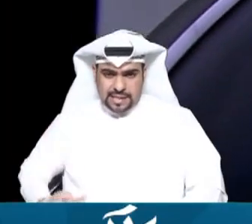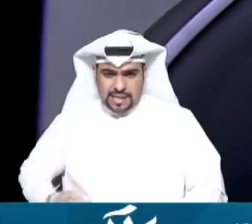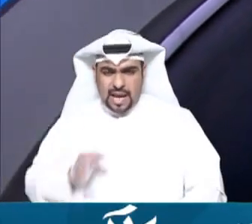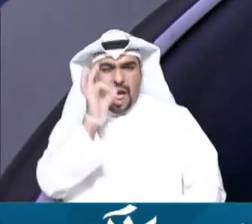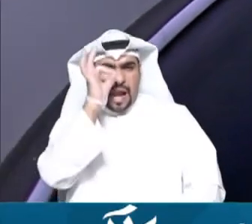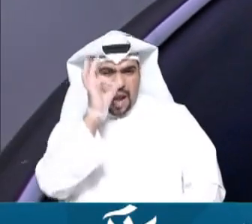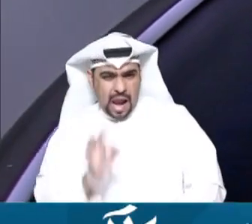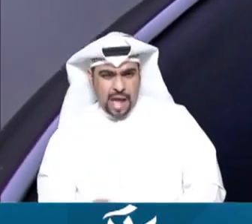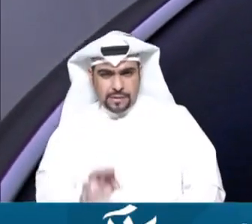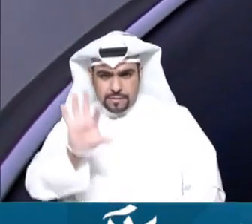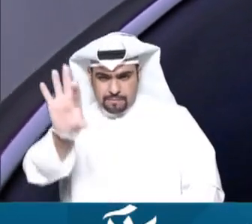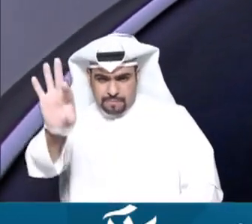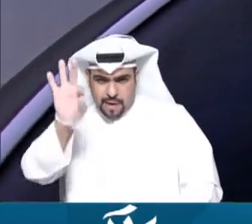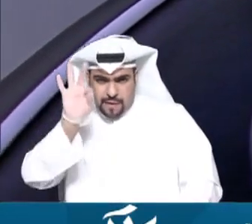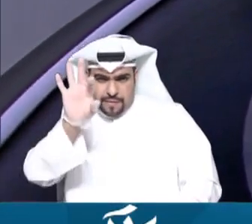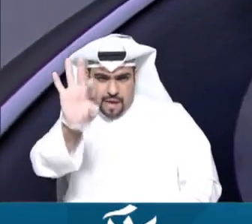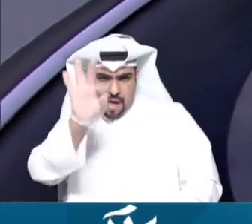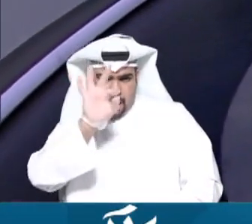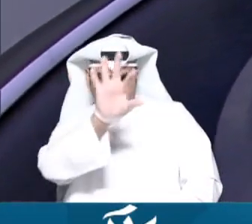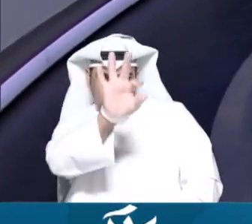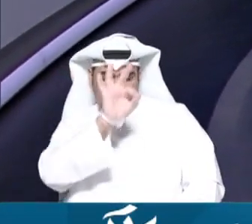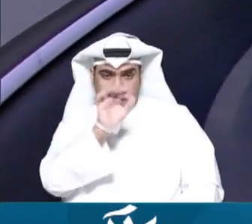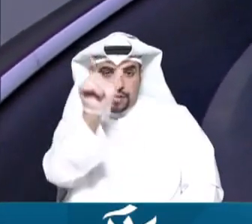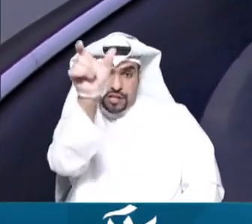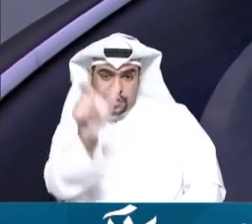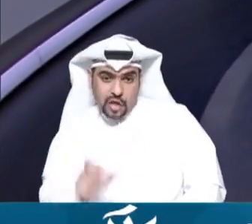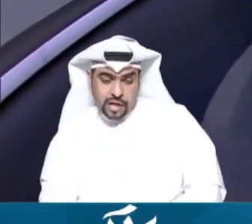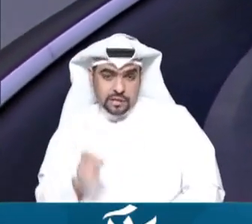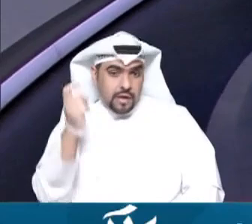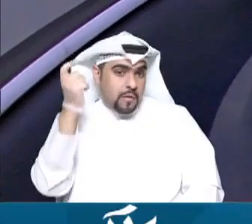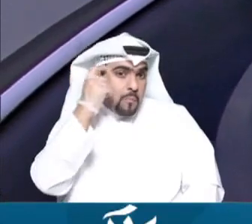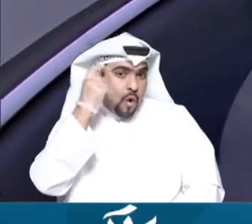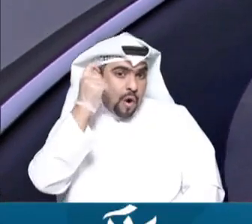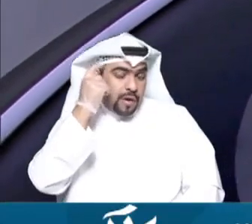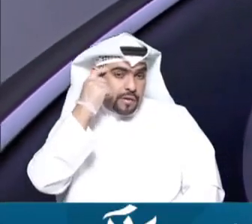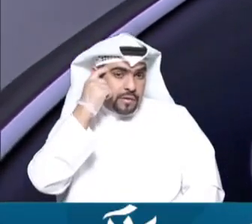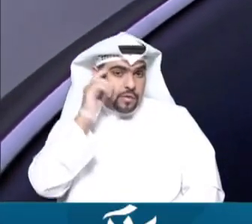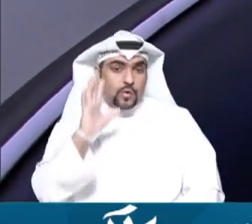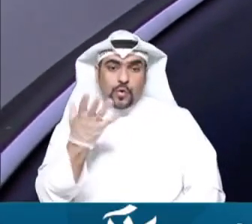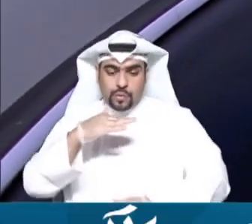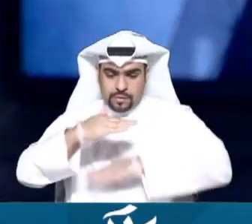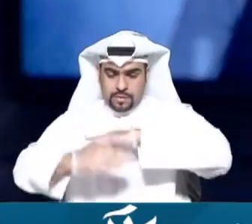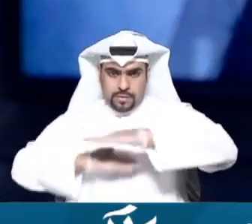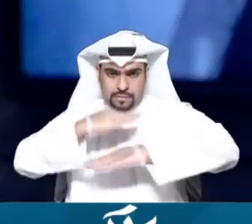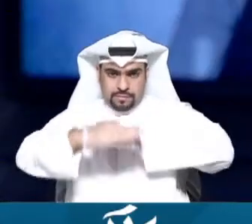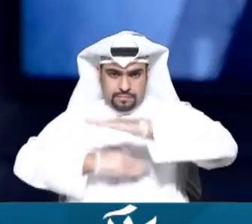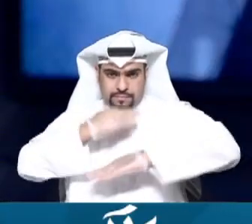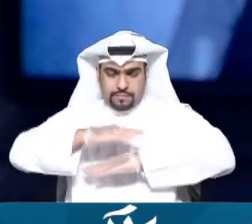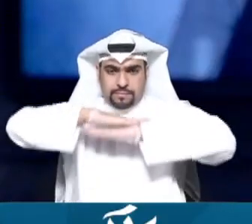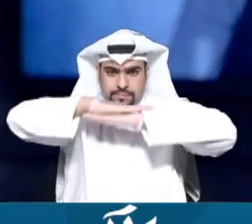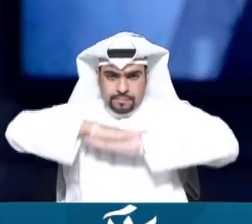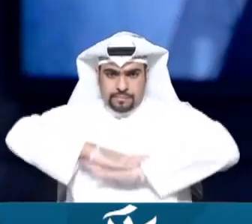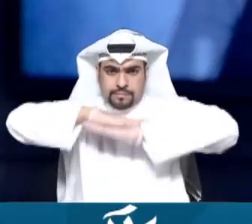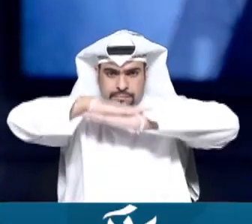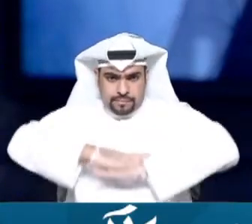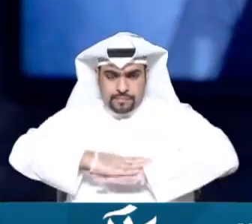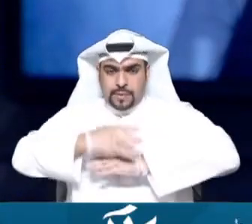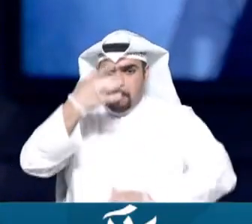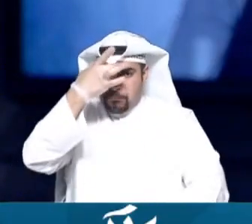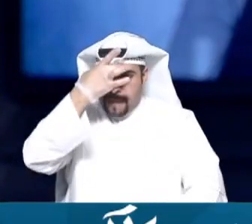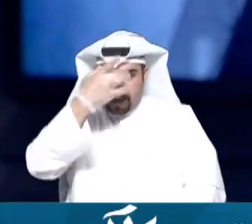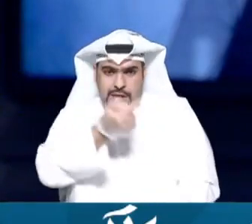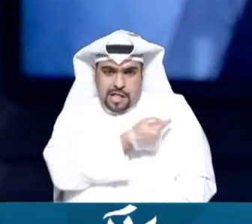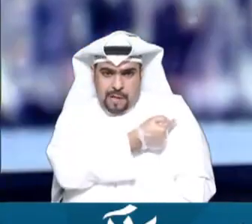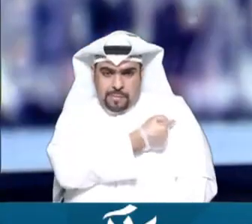انه يكون مجتاز دورة الاسعافات الاولية وتكون عنده المام في شلون يتعامل مع الحالات المرضية. وفرتوا هذه الدورات؟